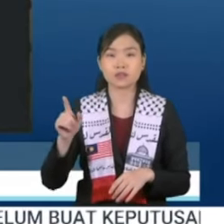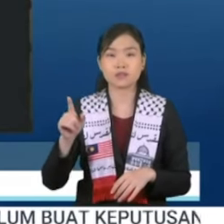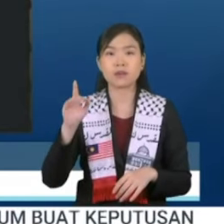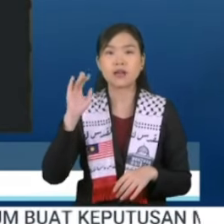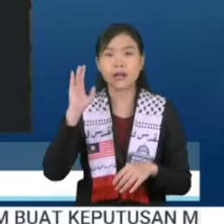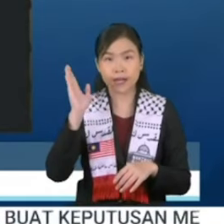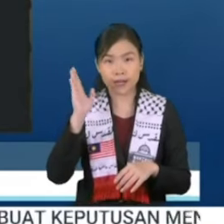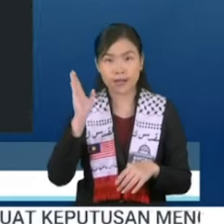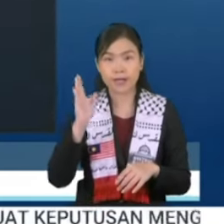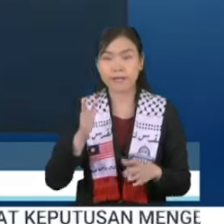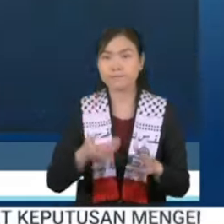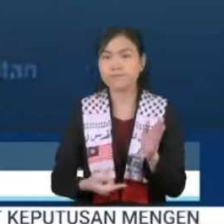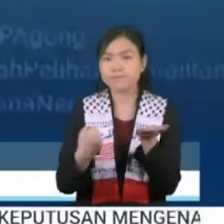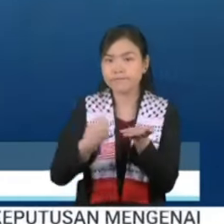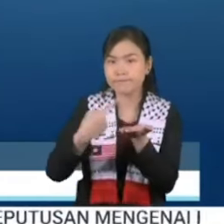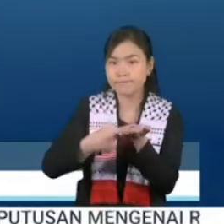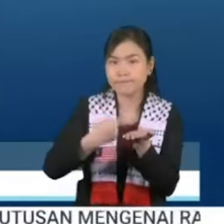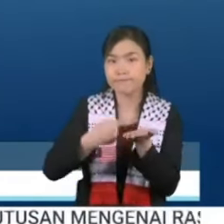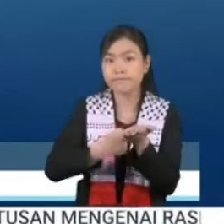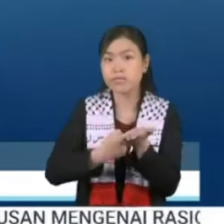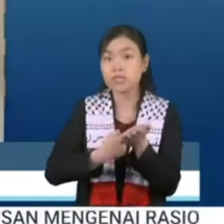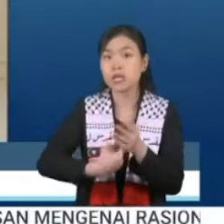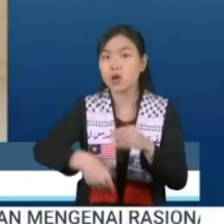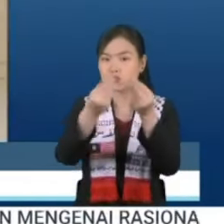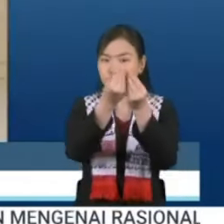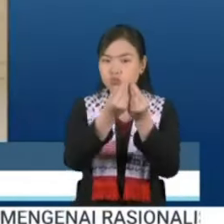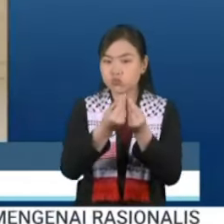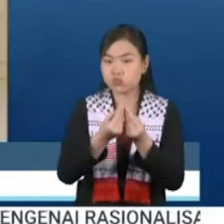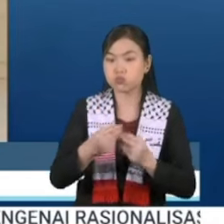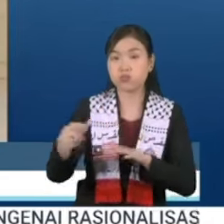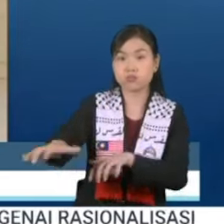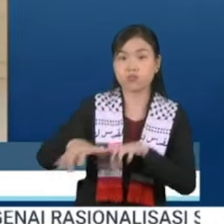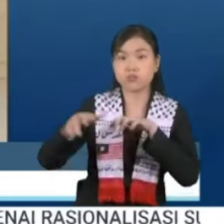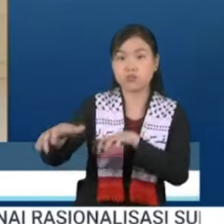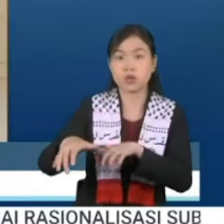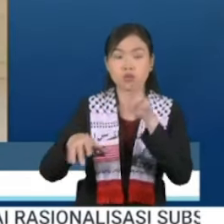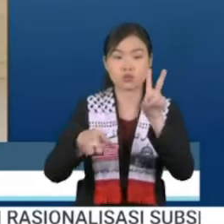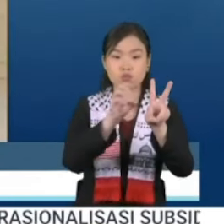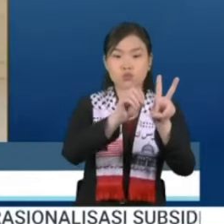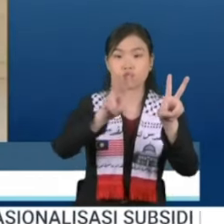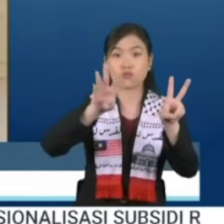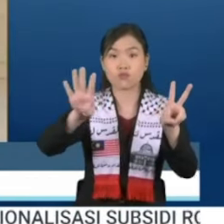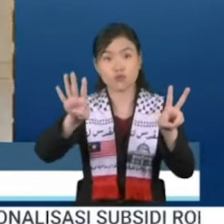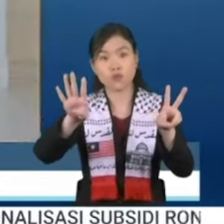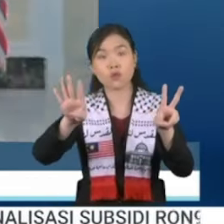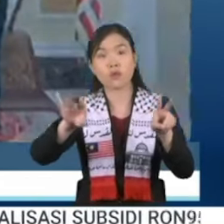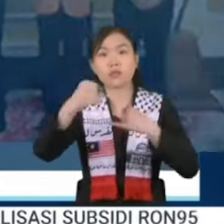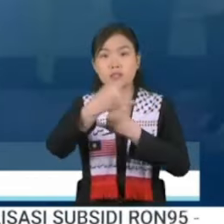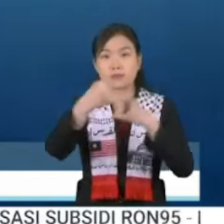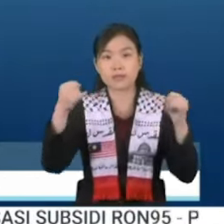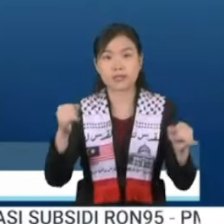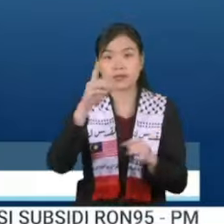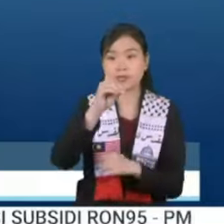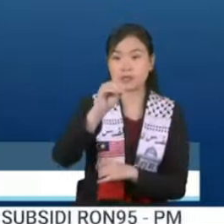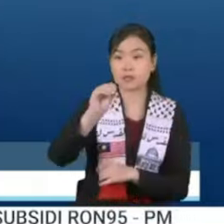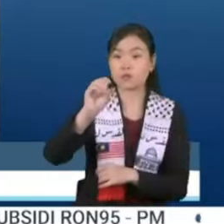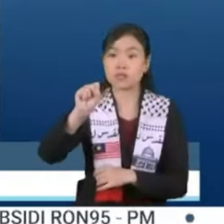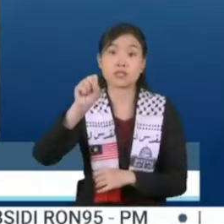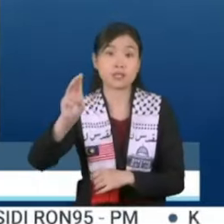Baginda dipersembahkan mengenai pelaksanaan Banci Pertanian 2024 oleh Jabatan Perangkaan Malaysia